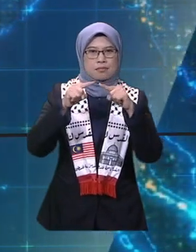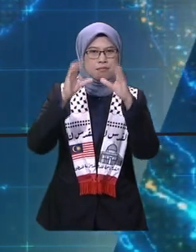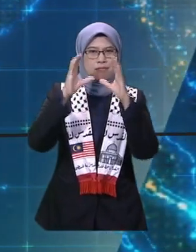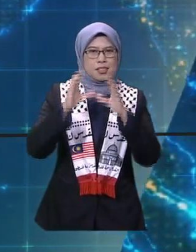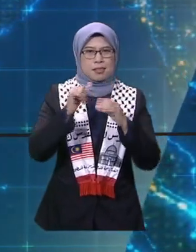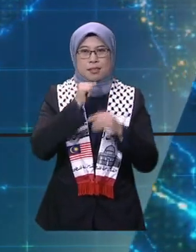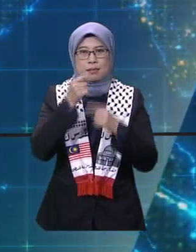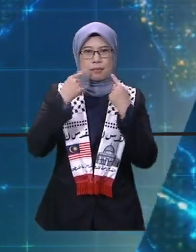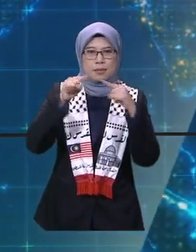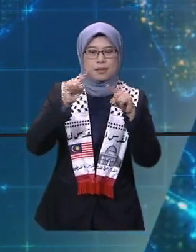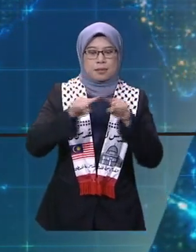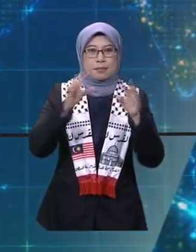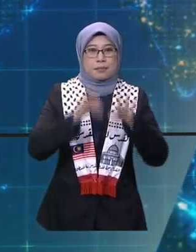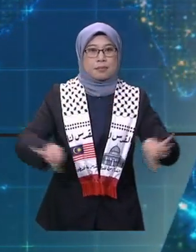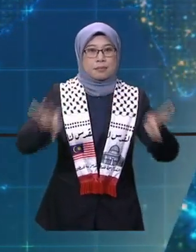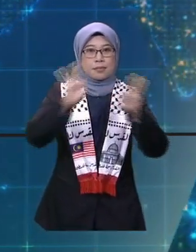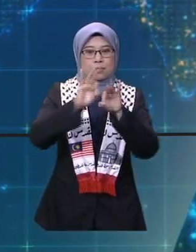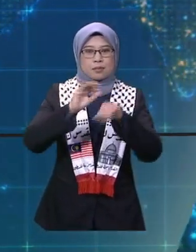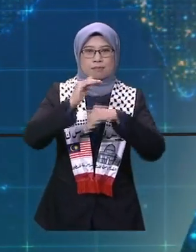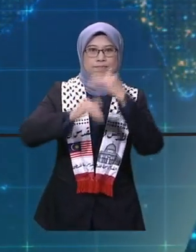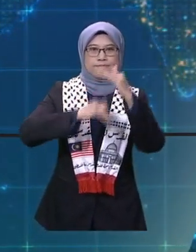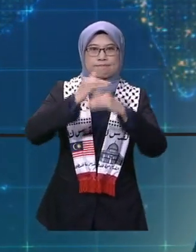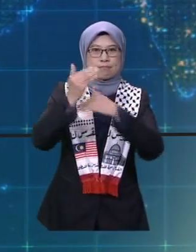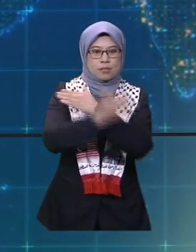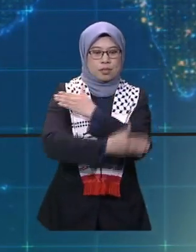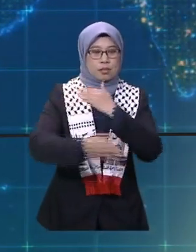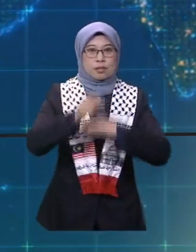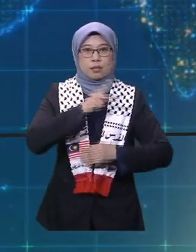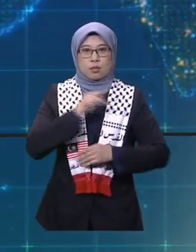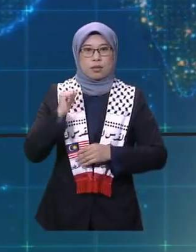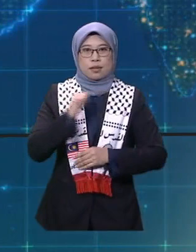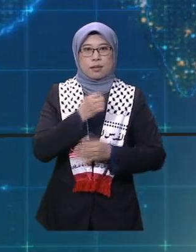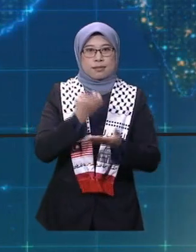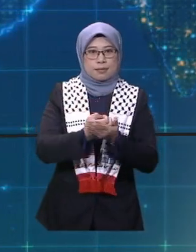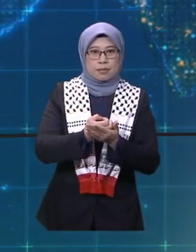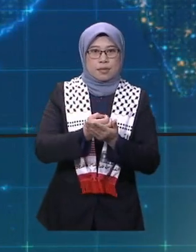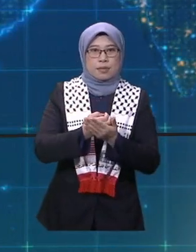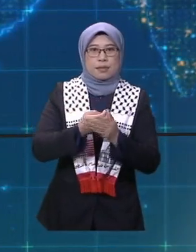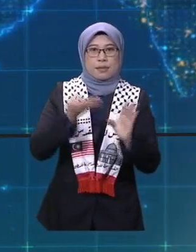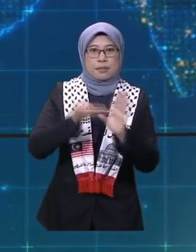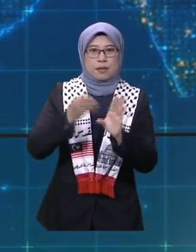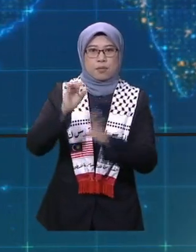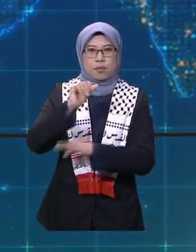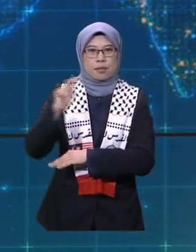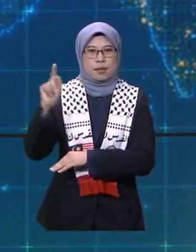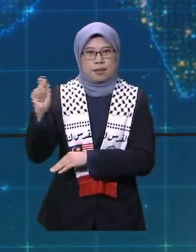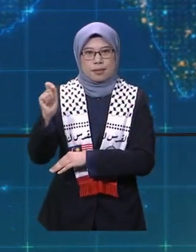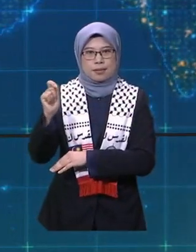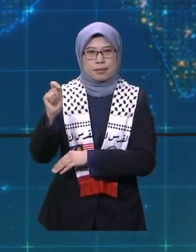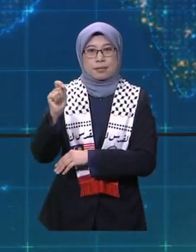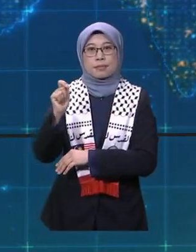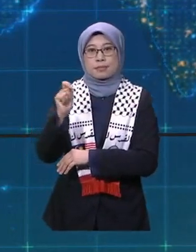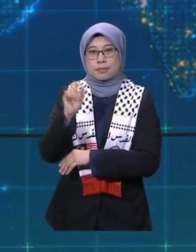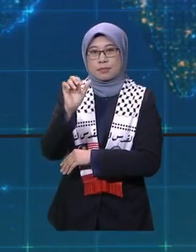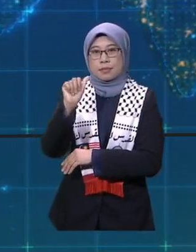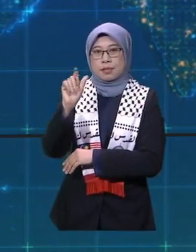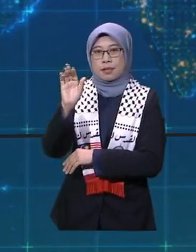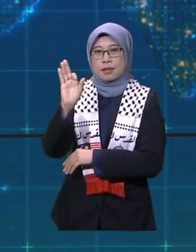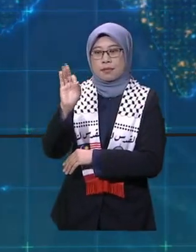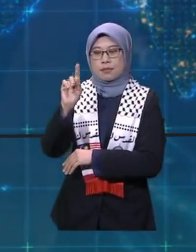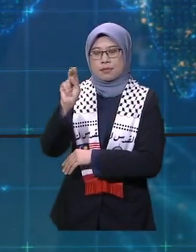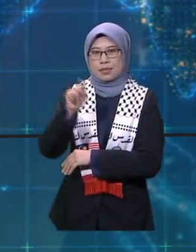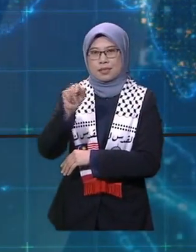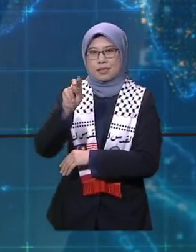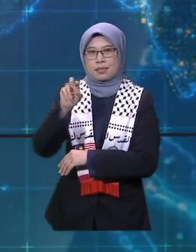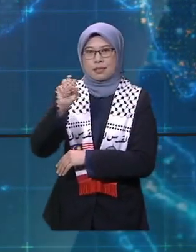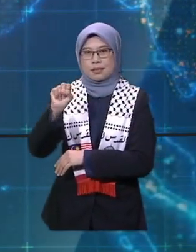tetapi penting untuk kemajuan negara. Ketua Ahli Ekonomi Bank Muamalat Malaysia Berhad, Muhammad Afzal Nizam Abdul Rashid berkata, langkah